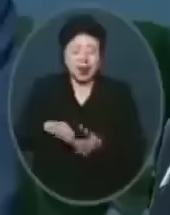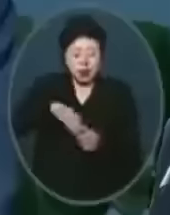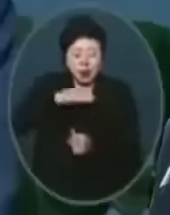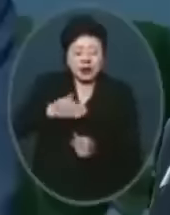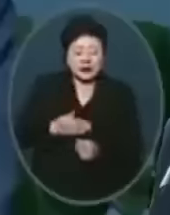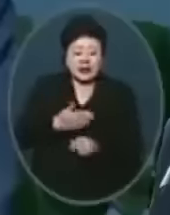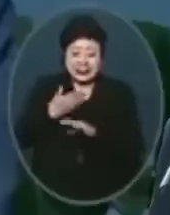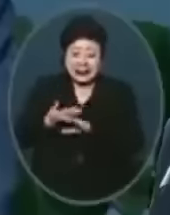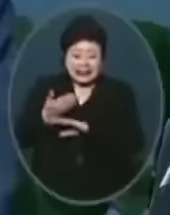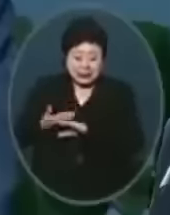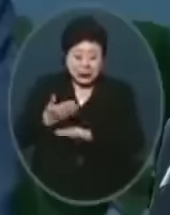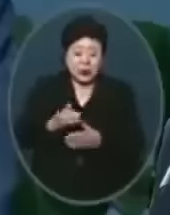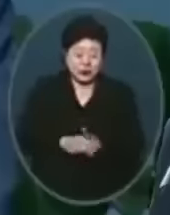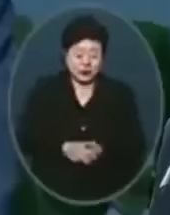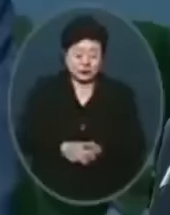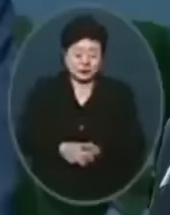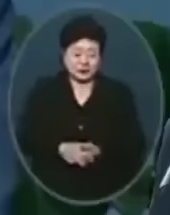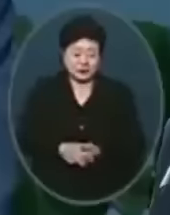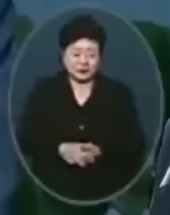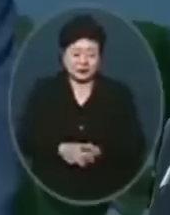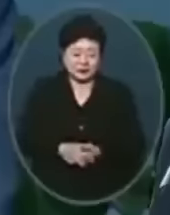환경이 달라지고